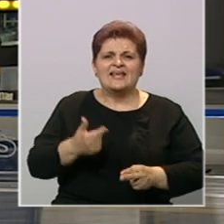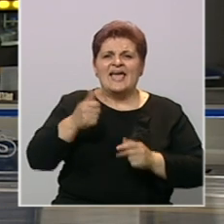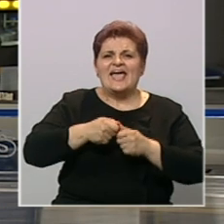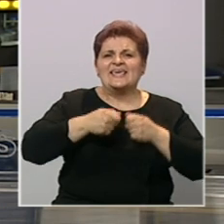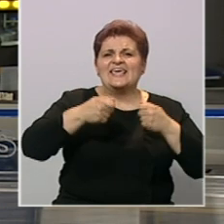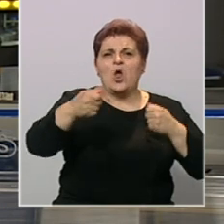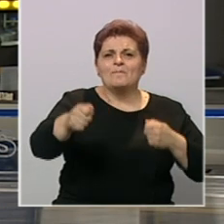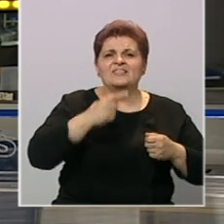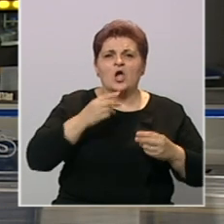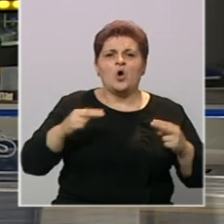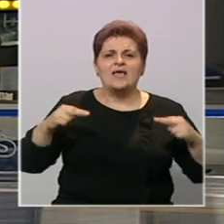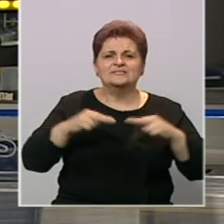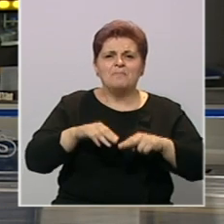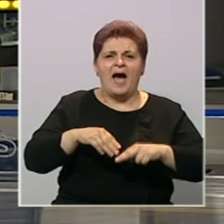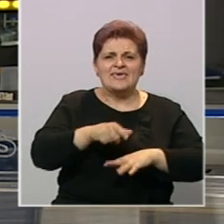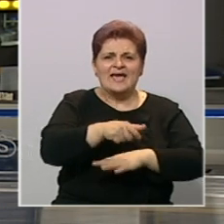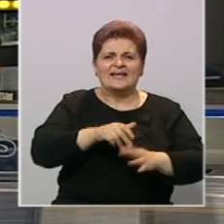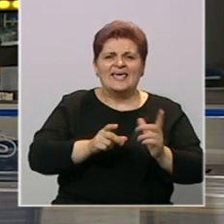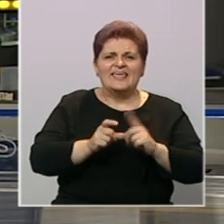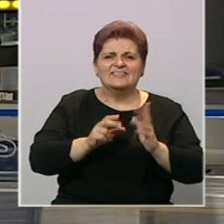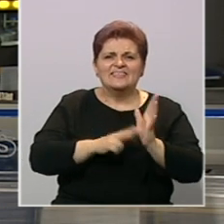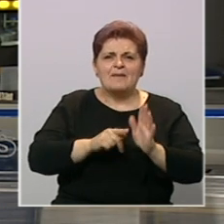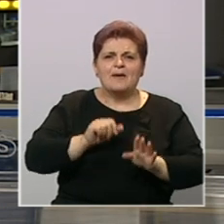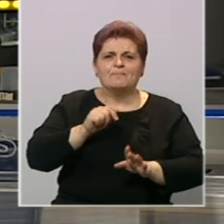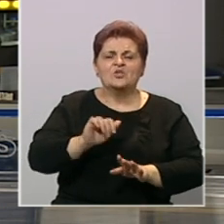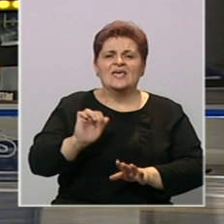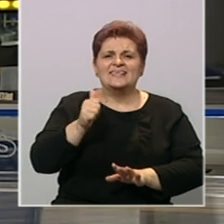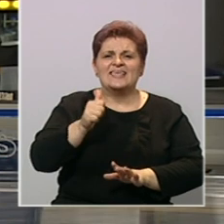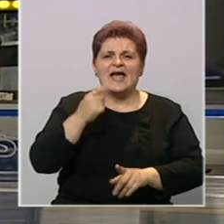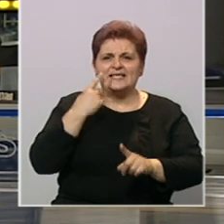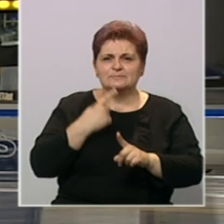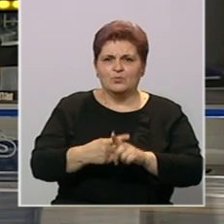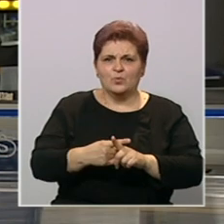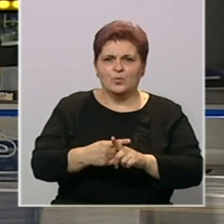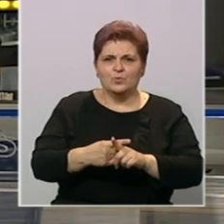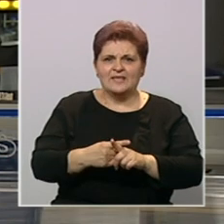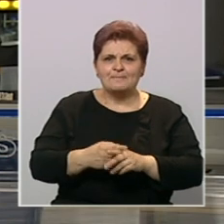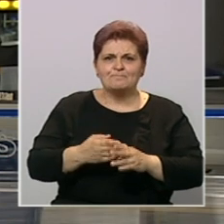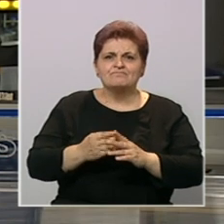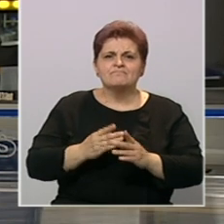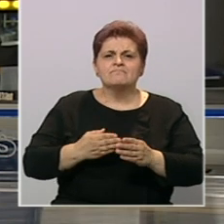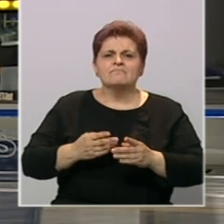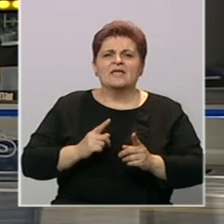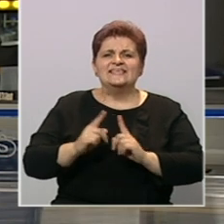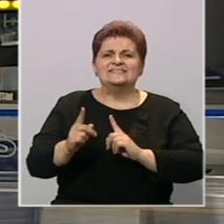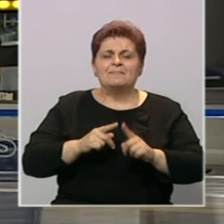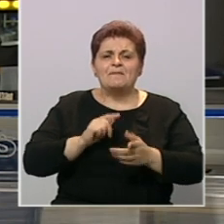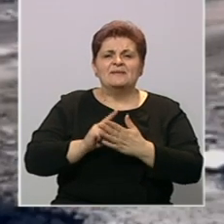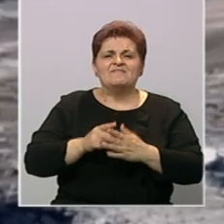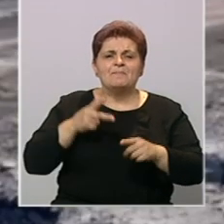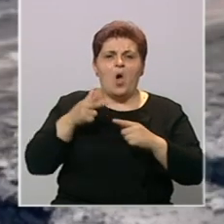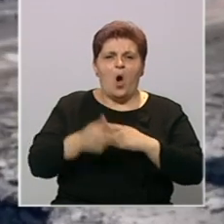kilometar koji spaja obale rijeke Dnjepar, pogođen je 11 puta. Teretni saobraćaj privremeno je obustavljen, a putnički se odvija